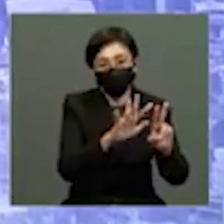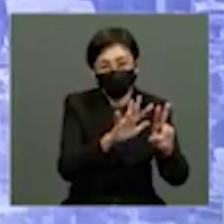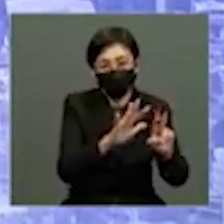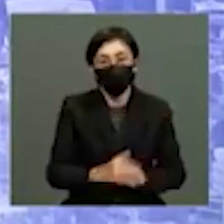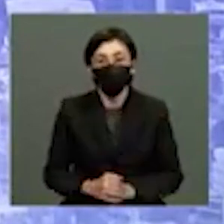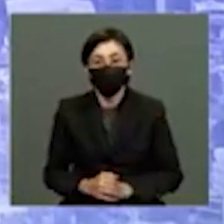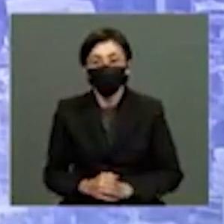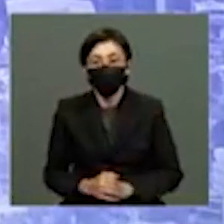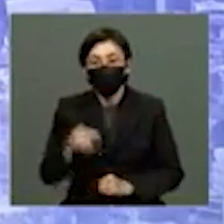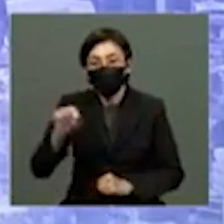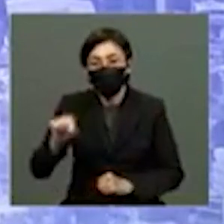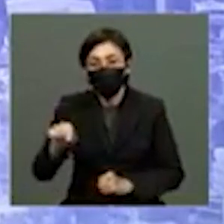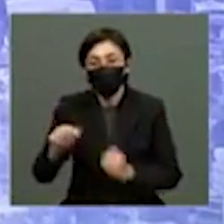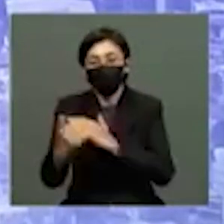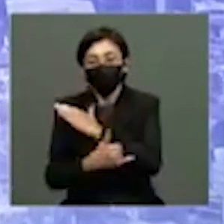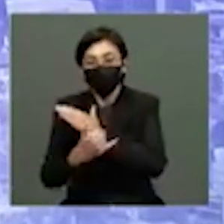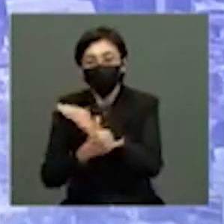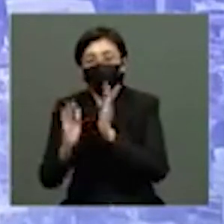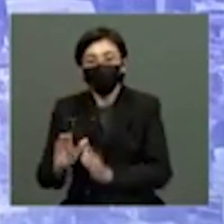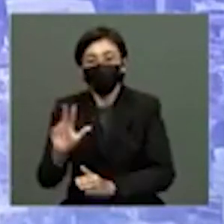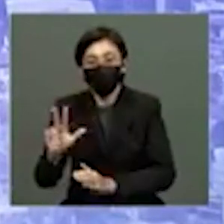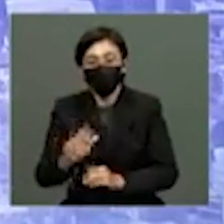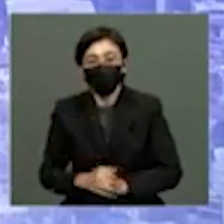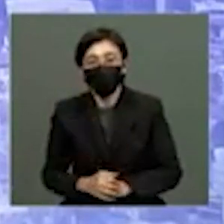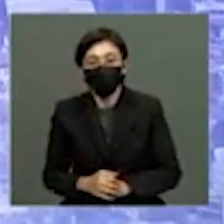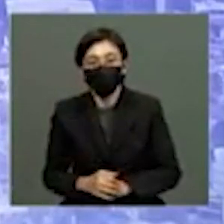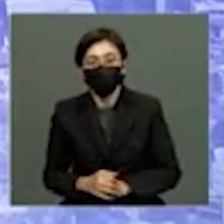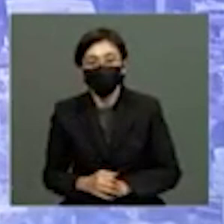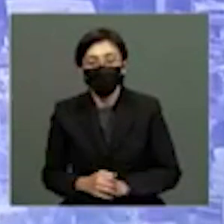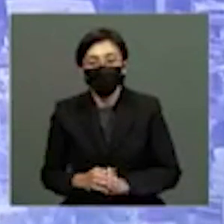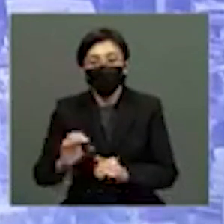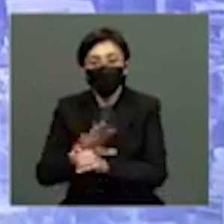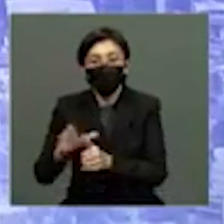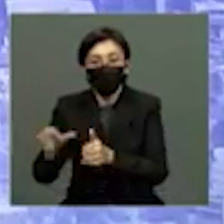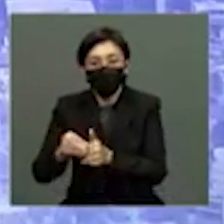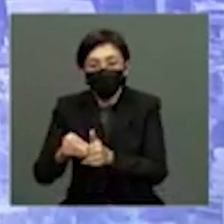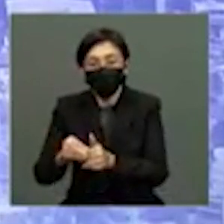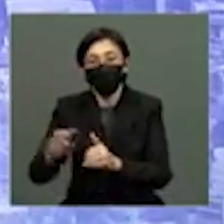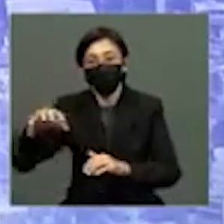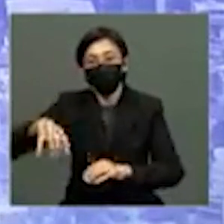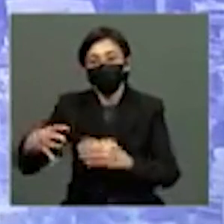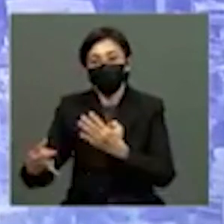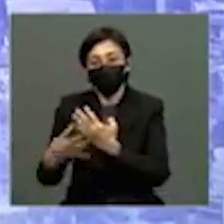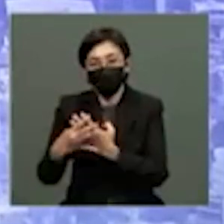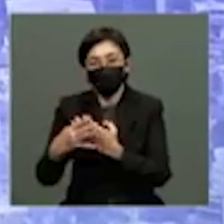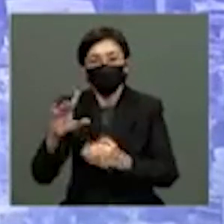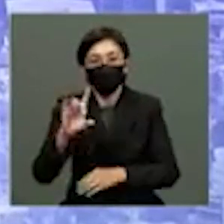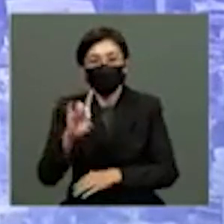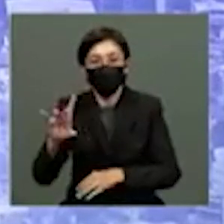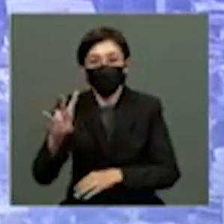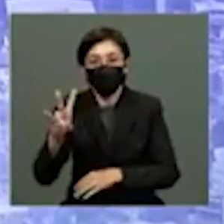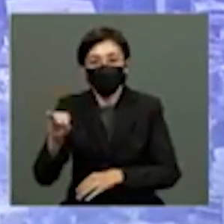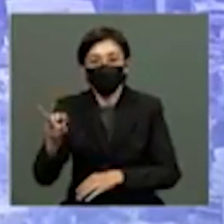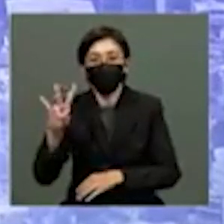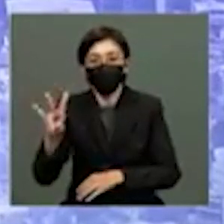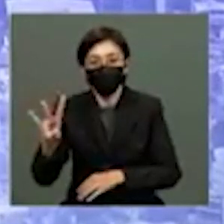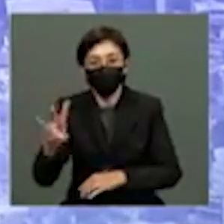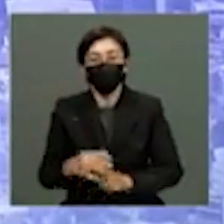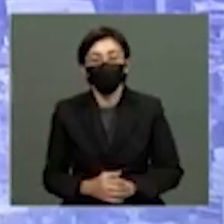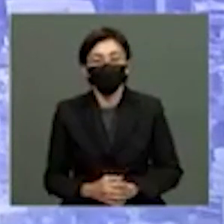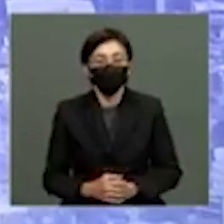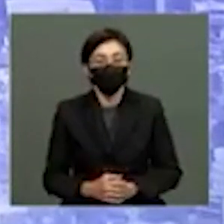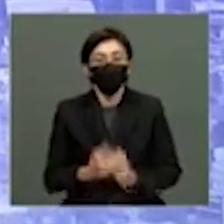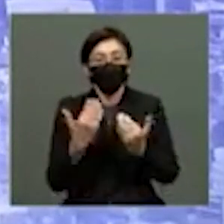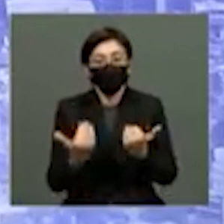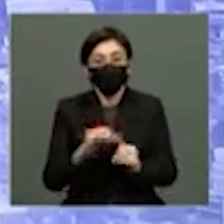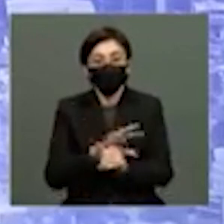ายมาจากต่างประเทศ3และติดเชื้อในเรือนจำอีก877นะครับทำให้ตัวเลขย